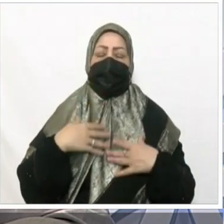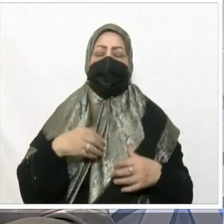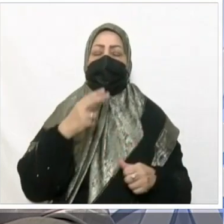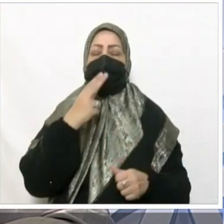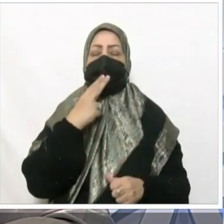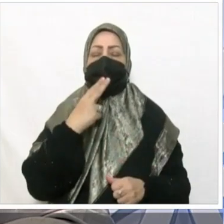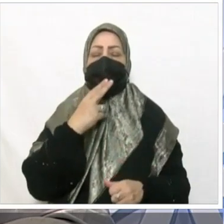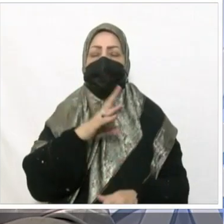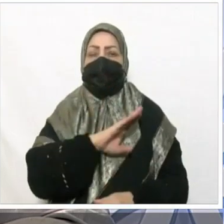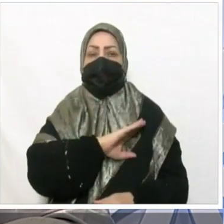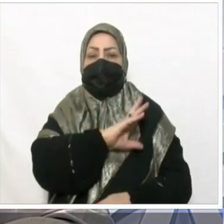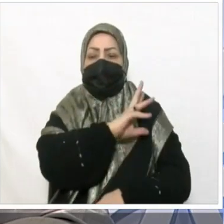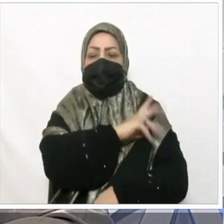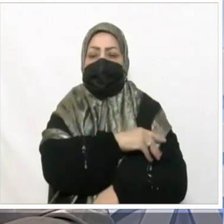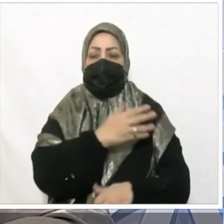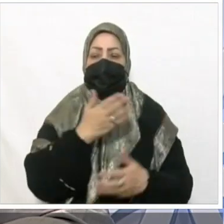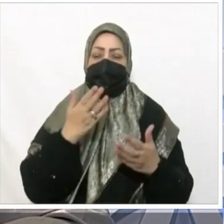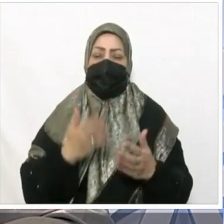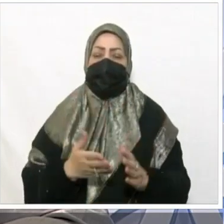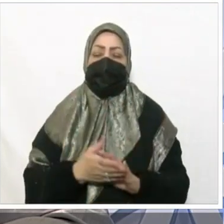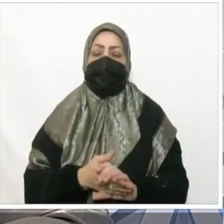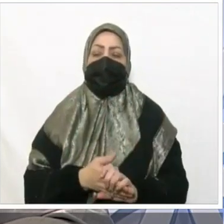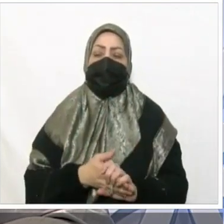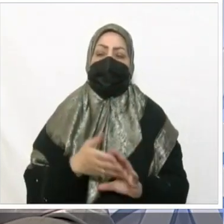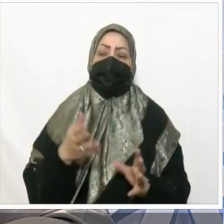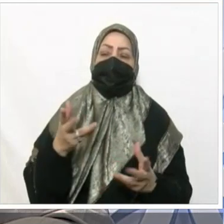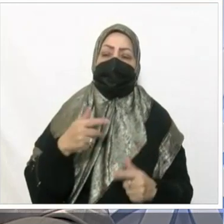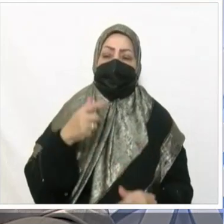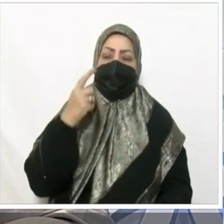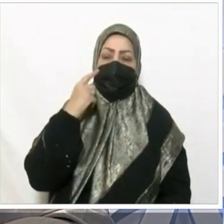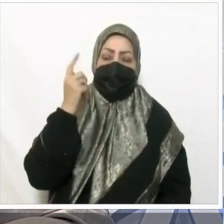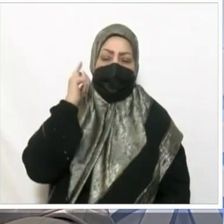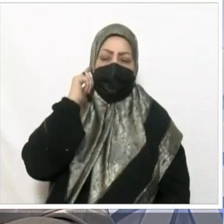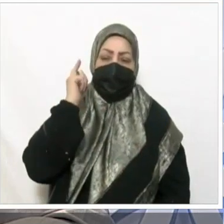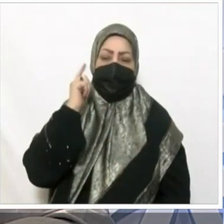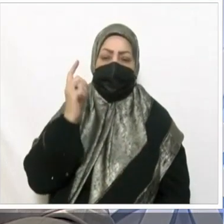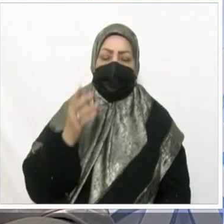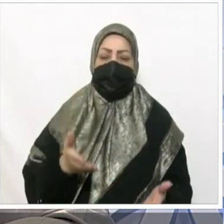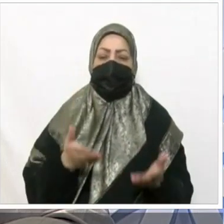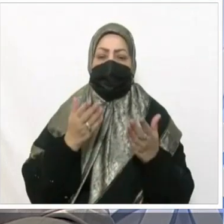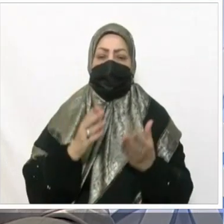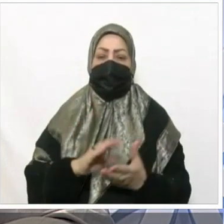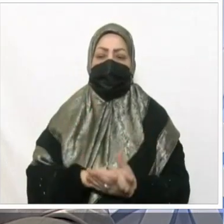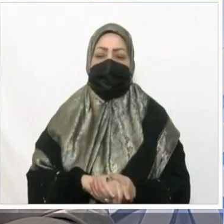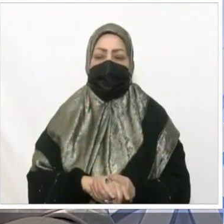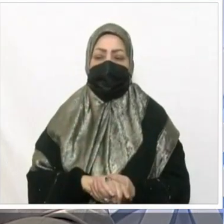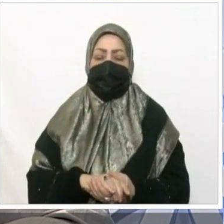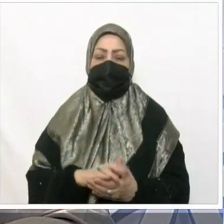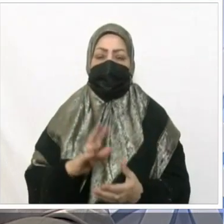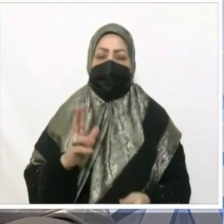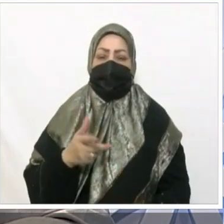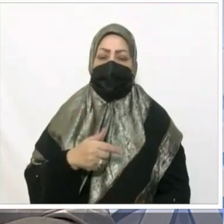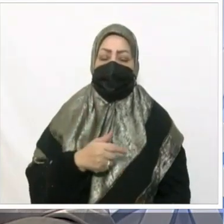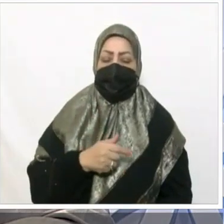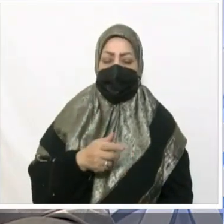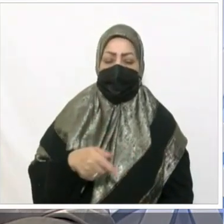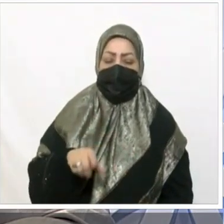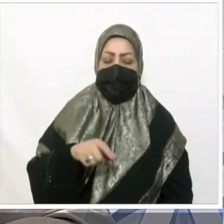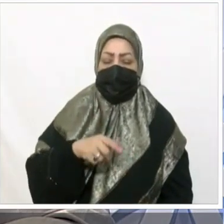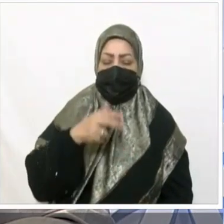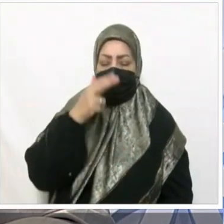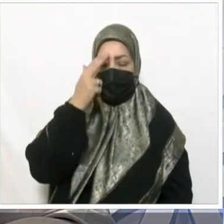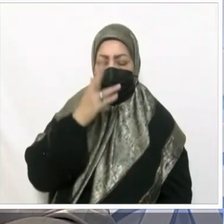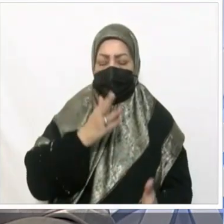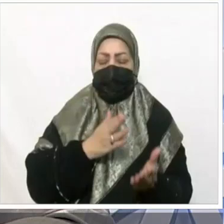العمل ولا يحث على الواحد، هذا معروفة يعني. فنسأل الله أن الناس أنا تنتبه لهم الحقيقة، ما نسألوا لهم إلا بالهداية، لكن هو إن شاء